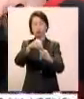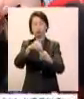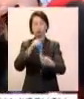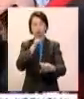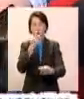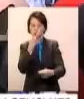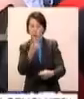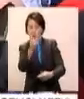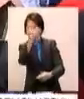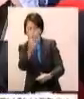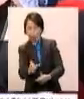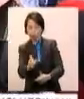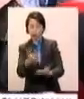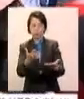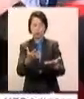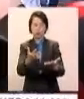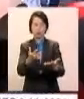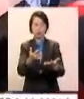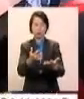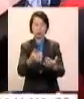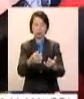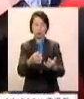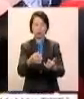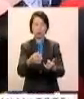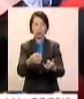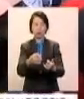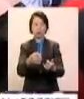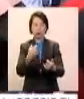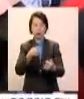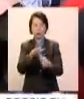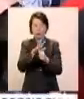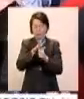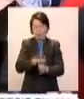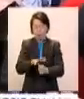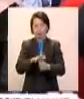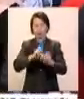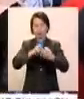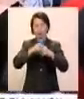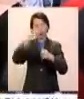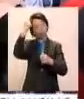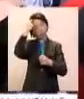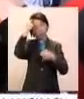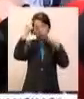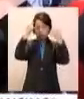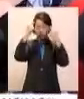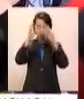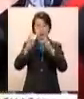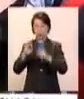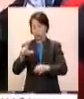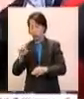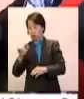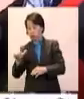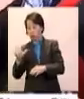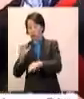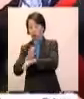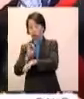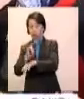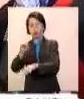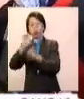nampak macam dia overt sakit ke, sakit mental ke apa, tapi dia ada tekanan jiwa. Kalau kita ada lay counselors ni, mana-mana kita boleh dapat